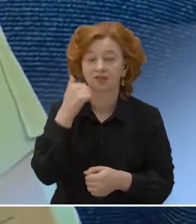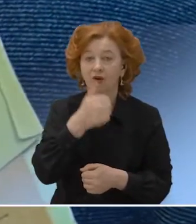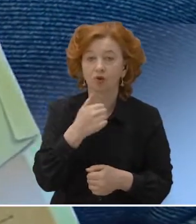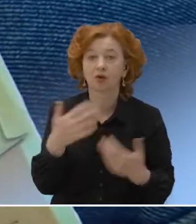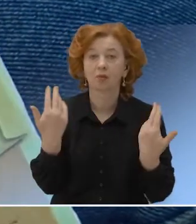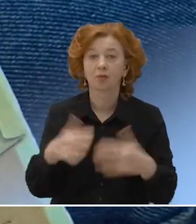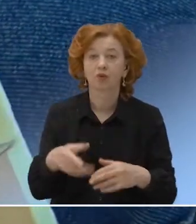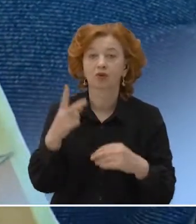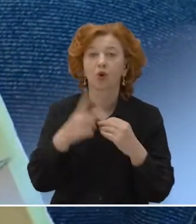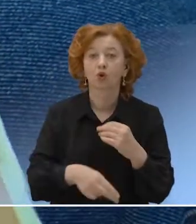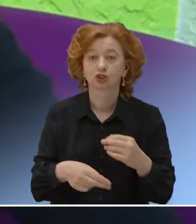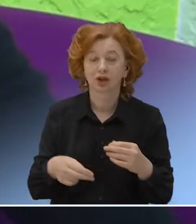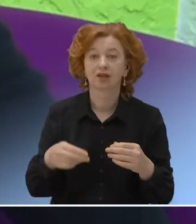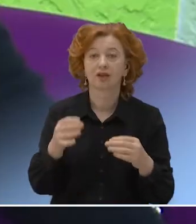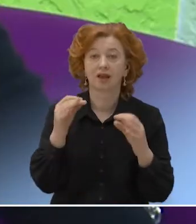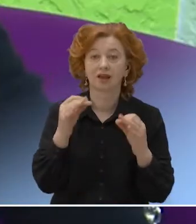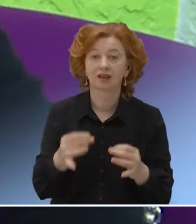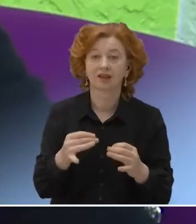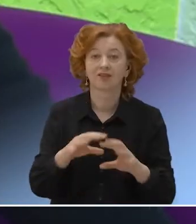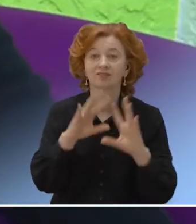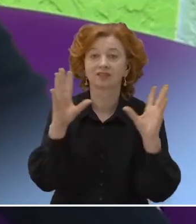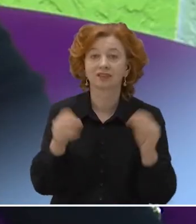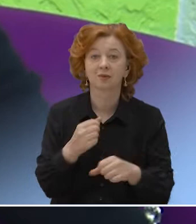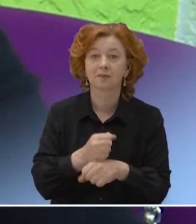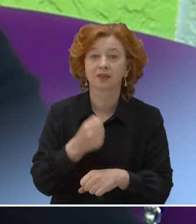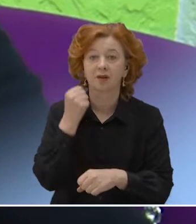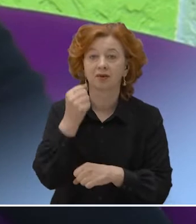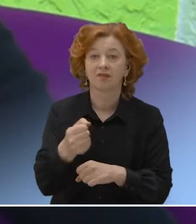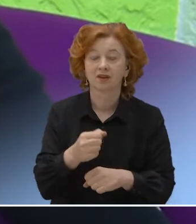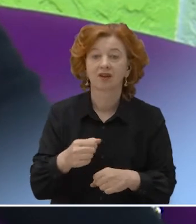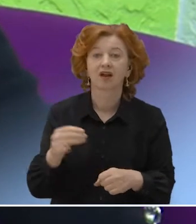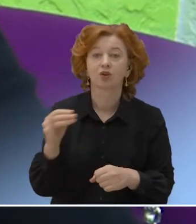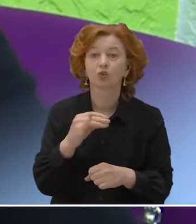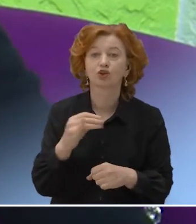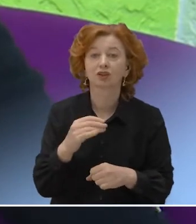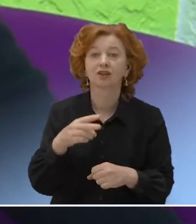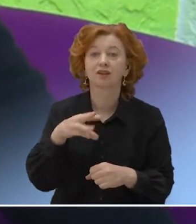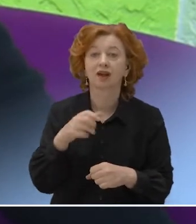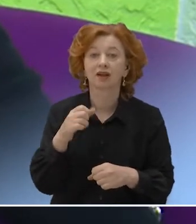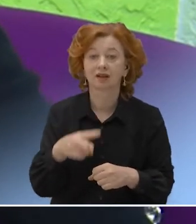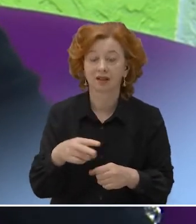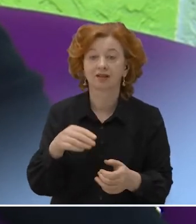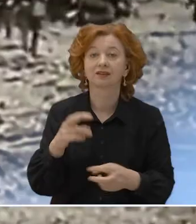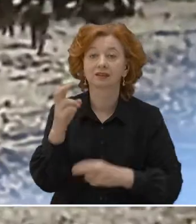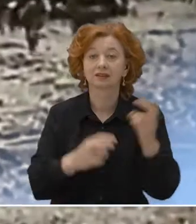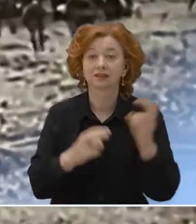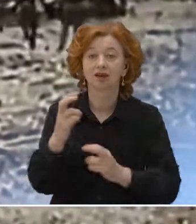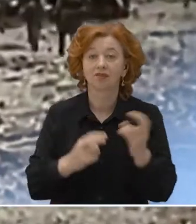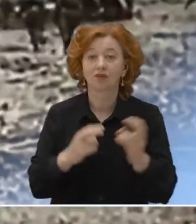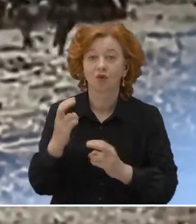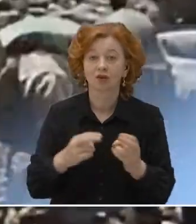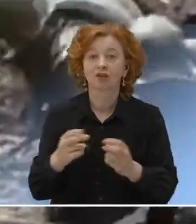Вот. После окончания их всех направили в Нижний Тагил, на завод,